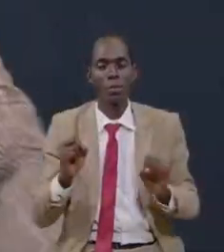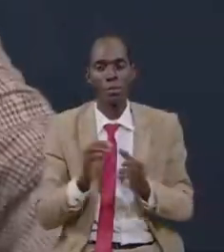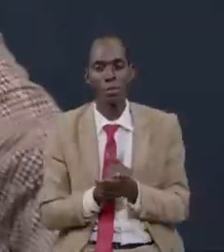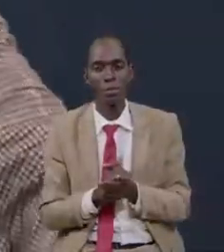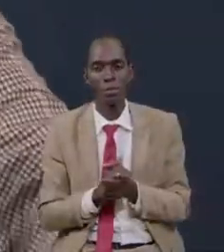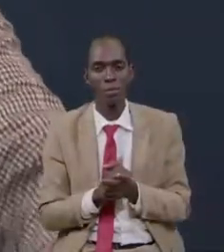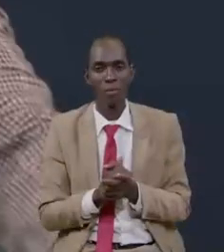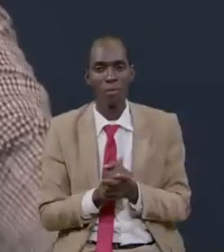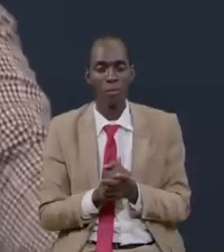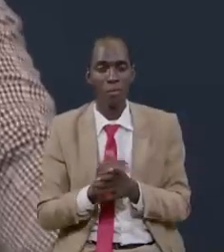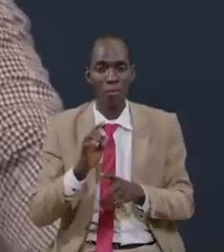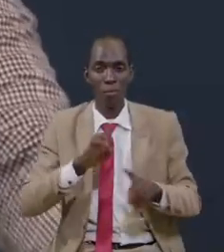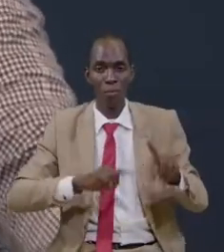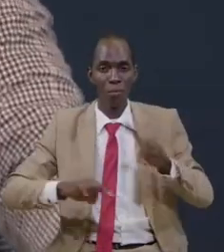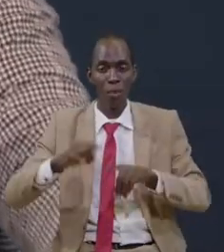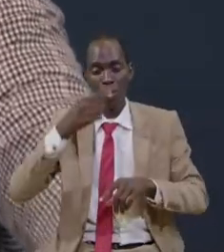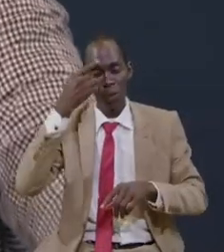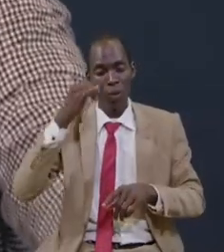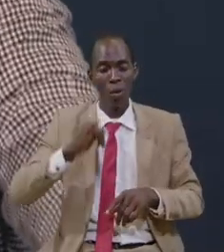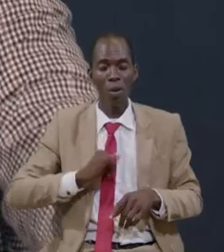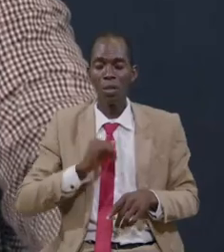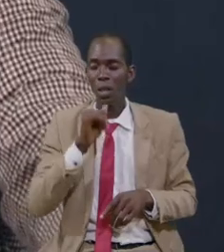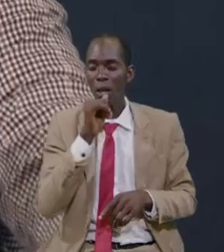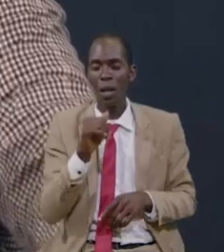Parce que je suis une âme qui cherche.